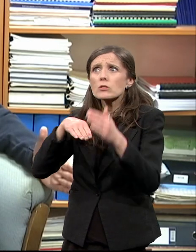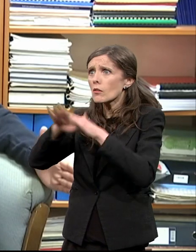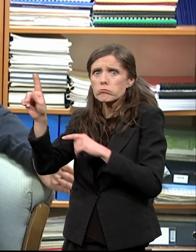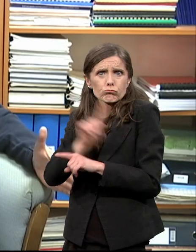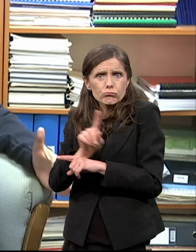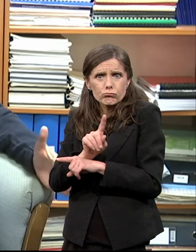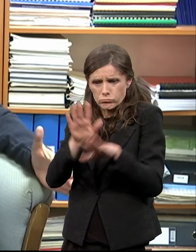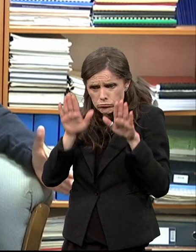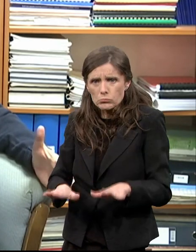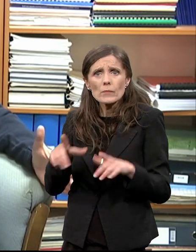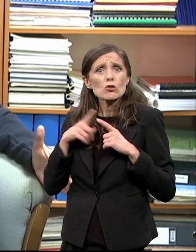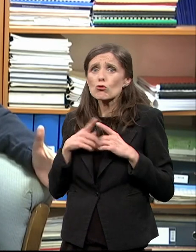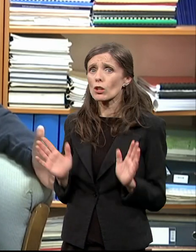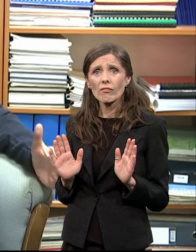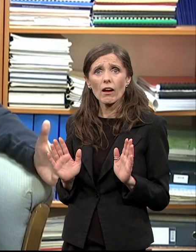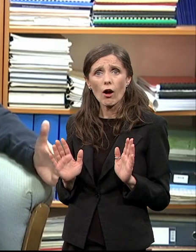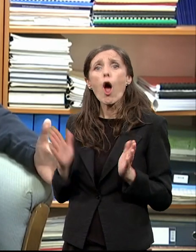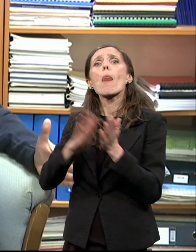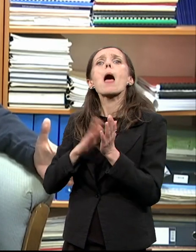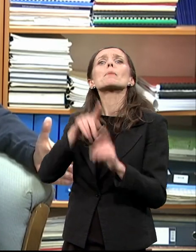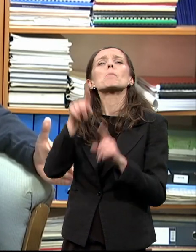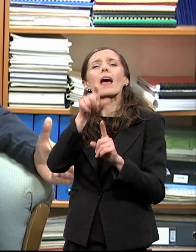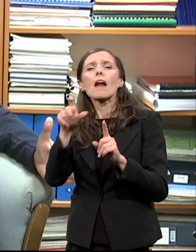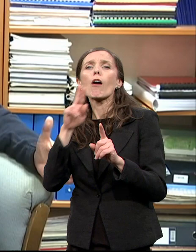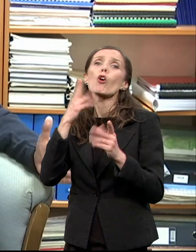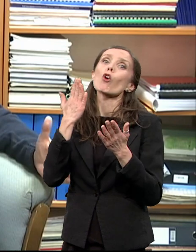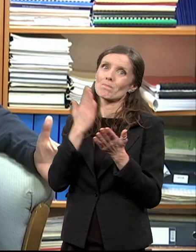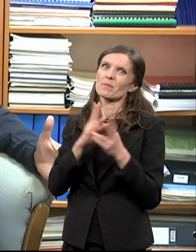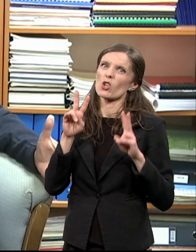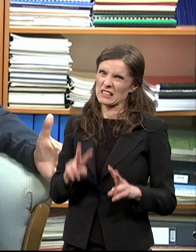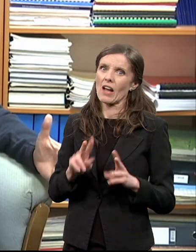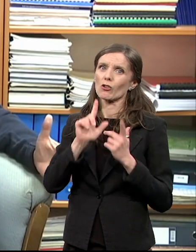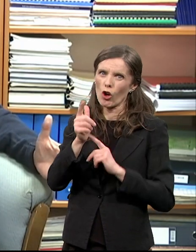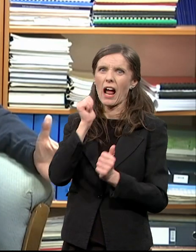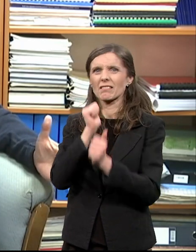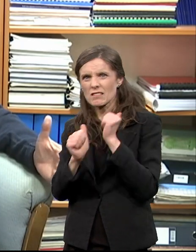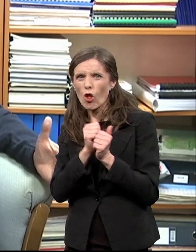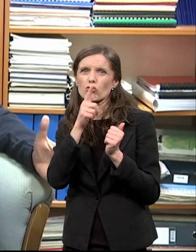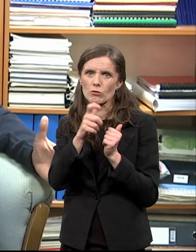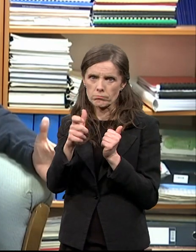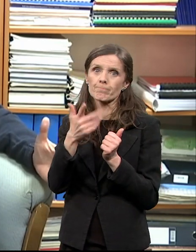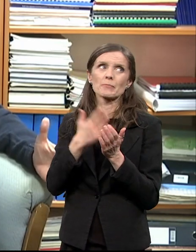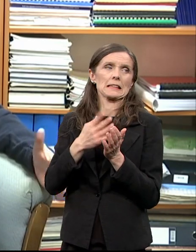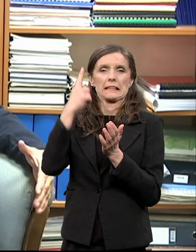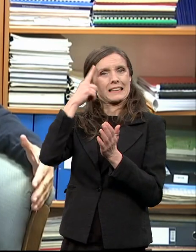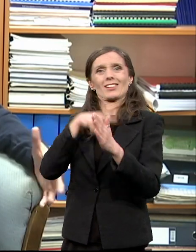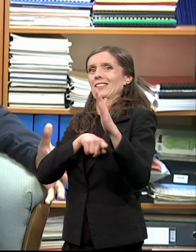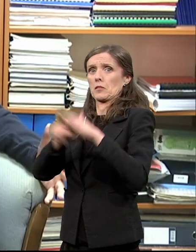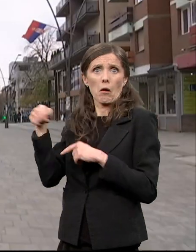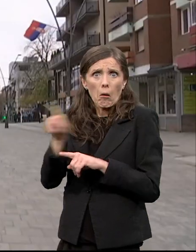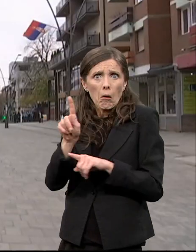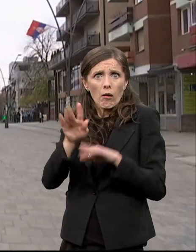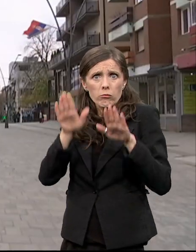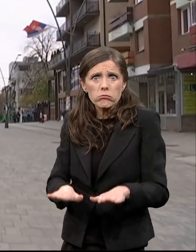kompletnom porodicom. Nije pobjegao sa Kosova kao neki koji jesu činili ratne zločine, to moramo da kažemo. Radio je u